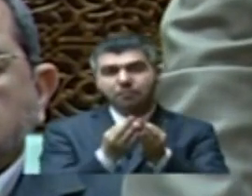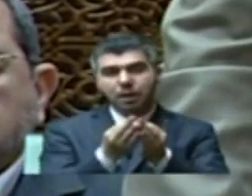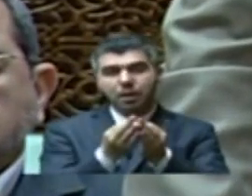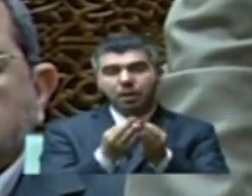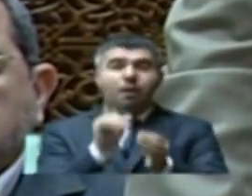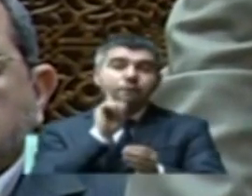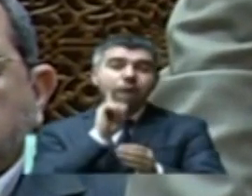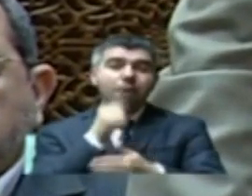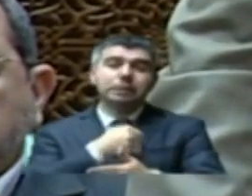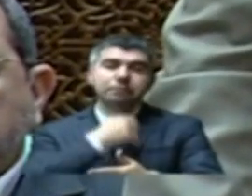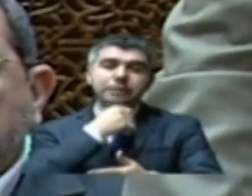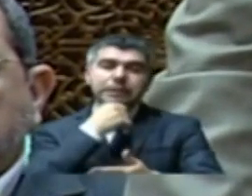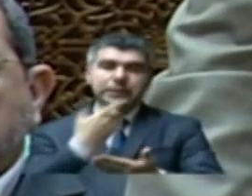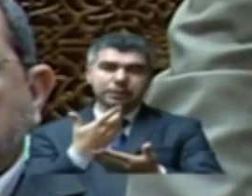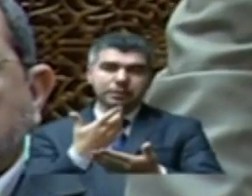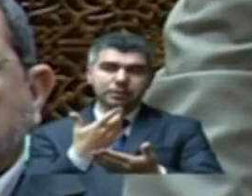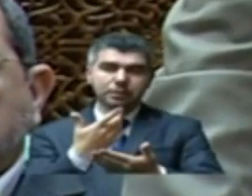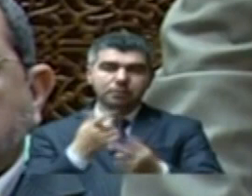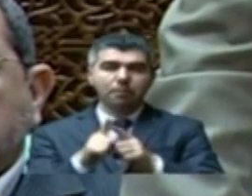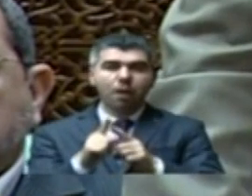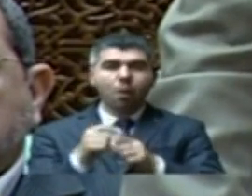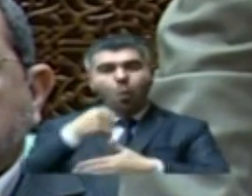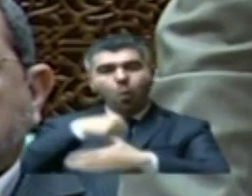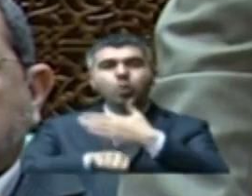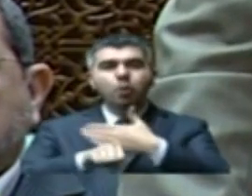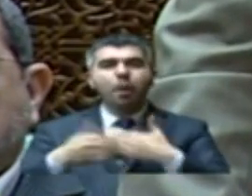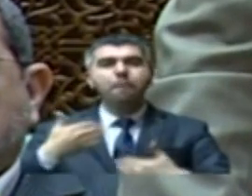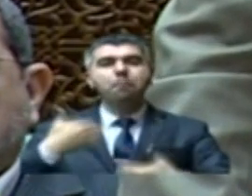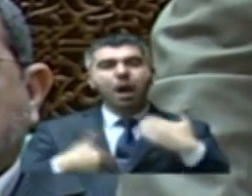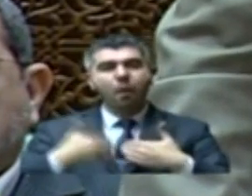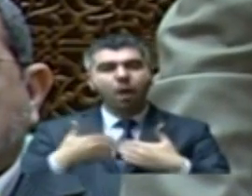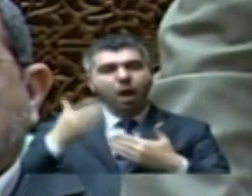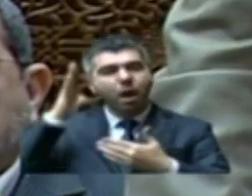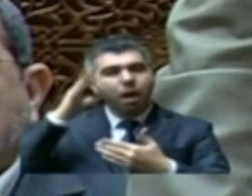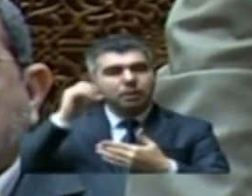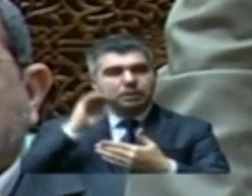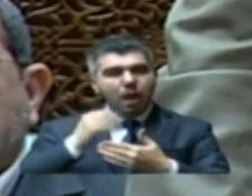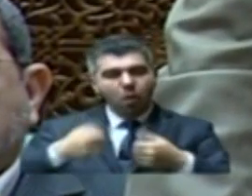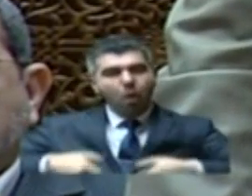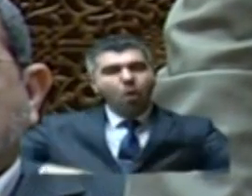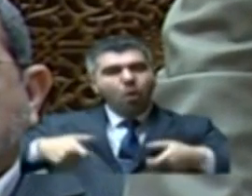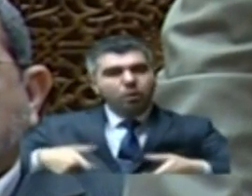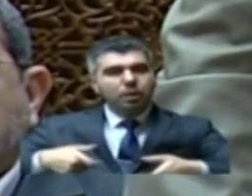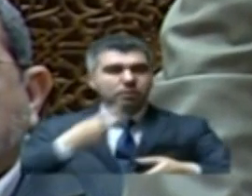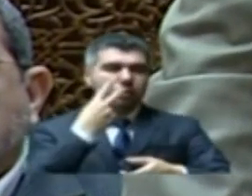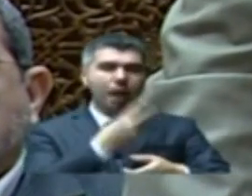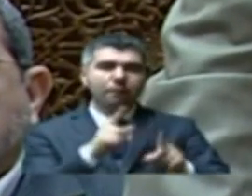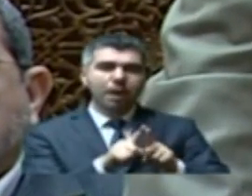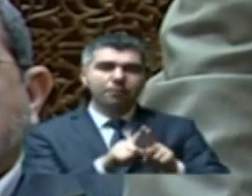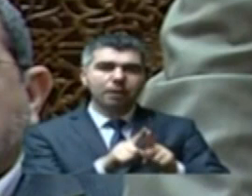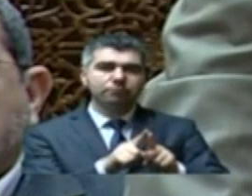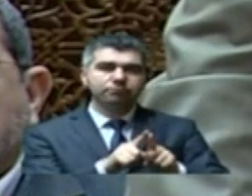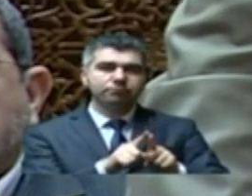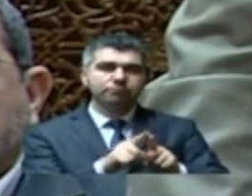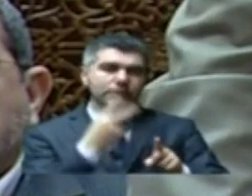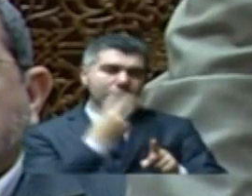عجوز في أرض العمر ولها ابن معاق حركيا وذهنيا يجلس على حصيرة من البلاستيك